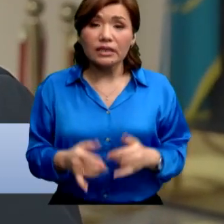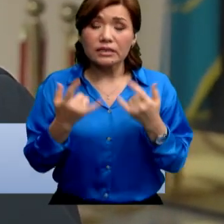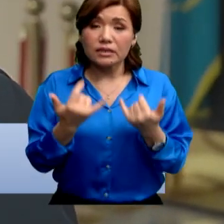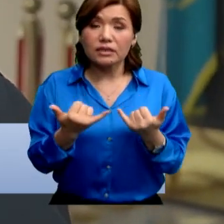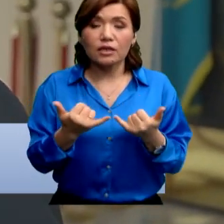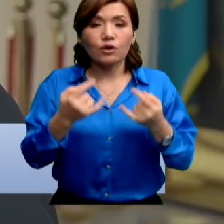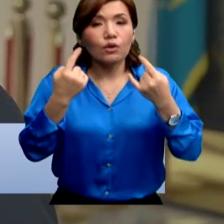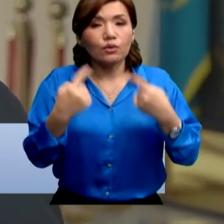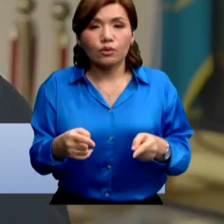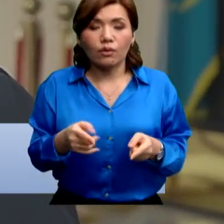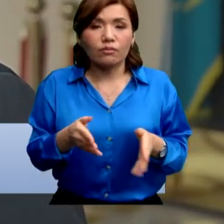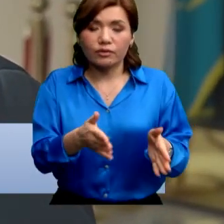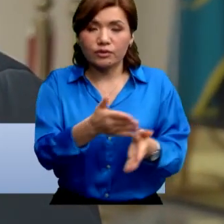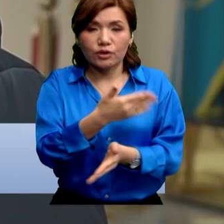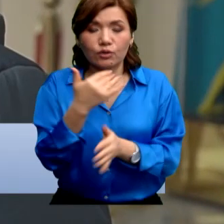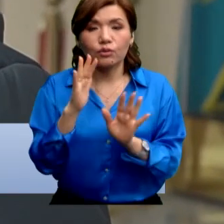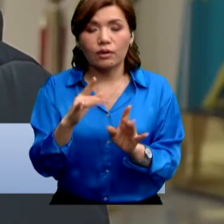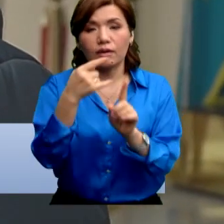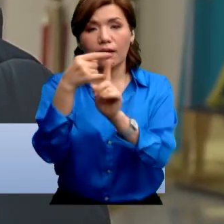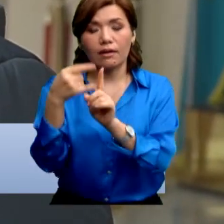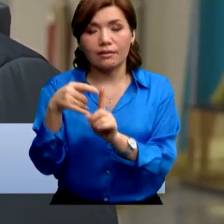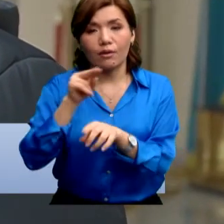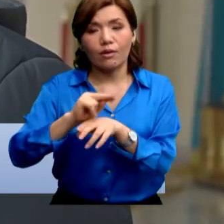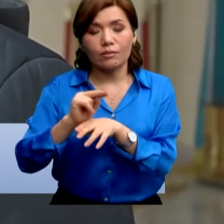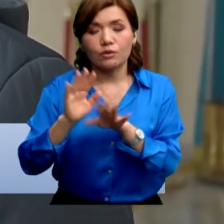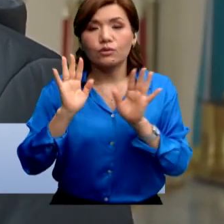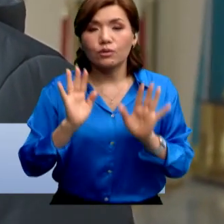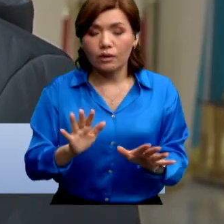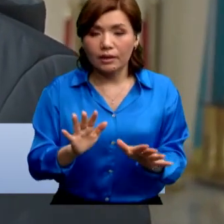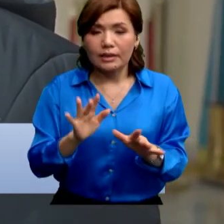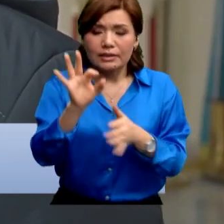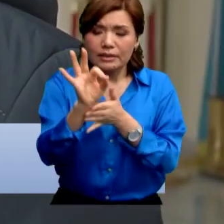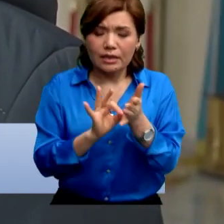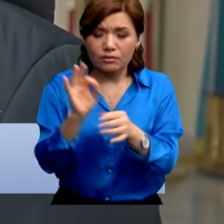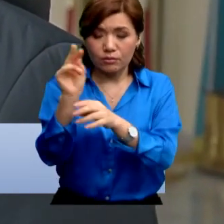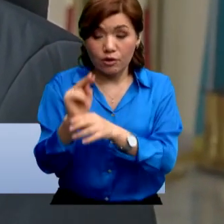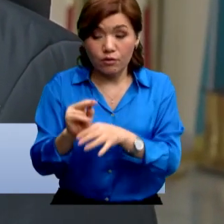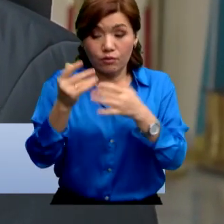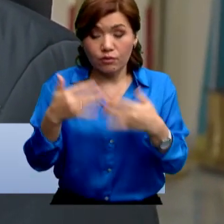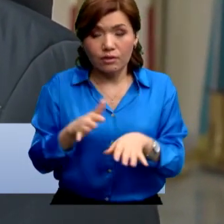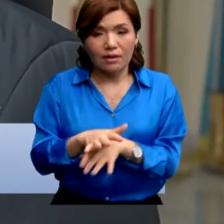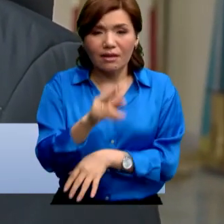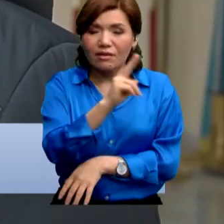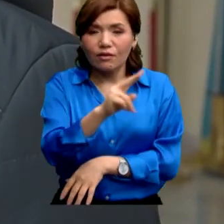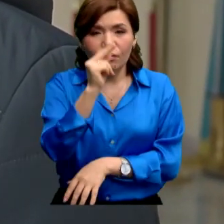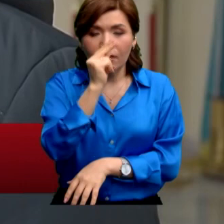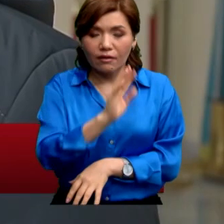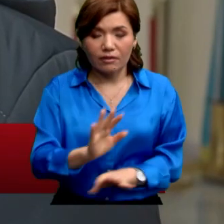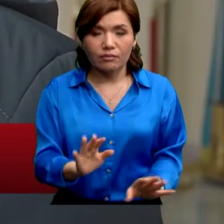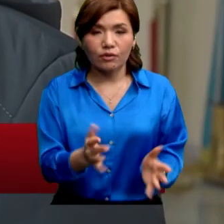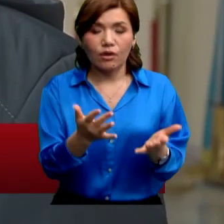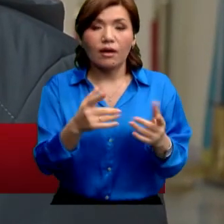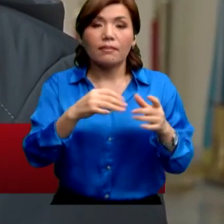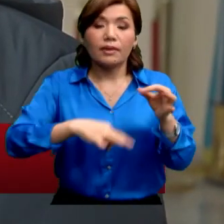Сейчас нет другого варианта, кроме онлайн-обучения. Здесь сразу все не сделаешь. Никто не виноват в произошедшем.